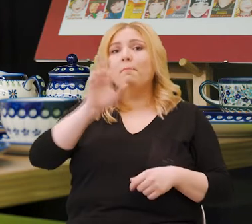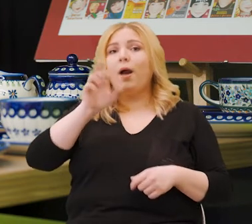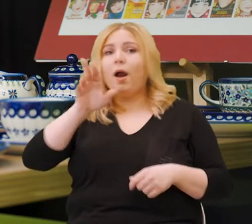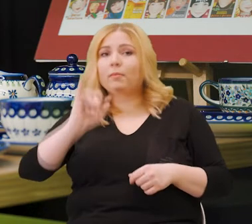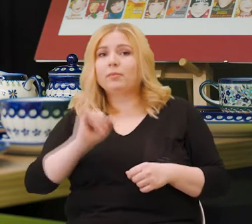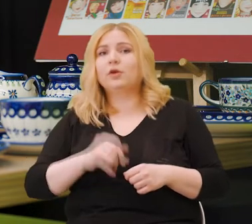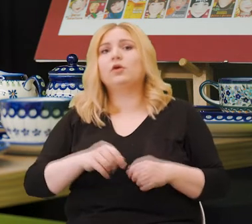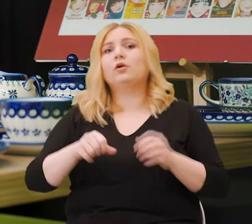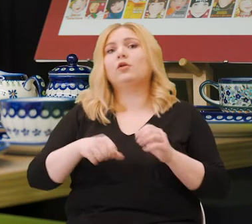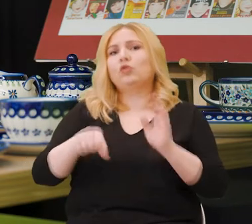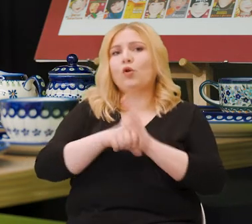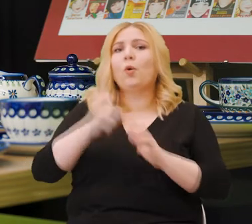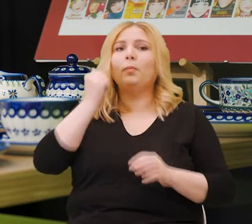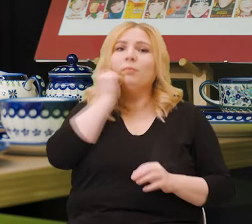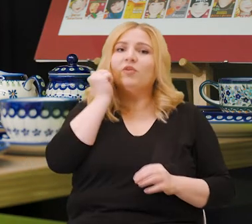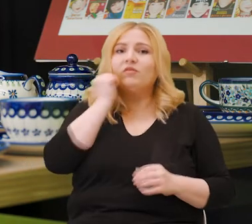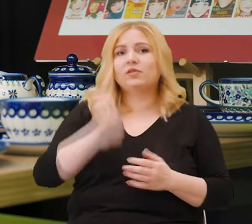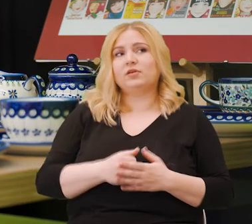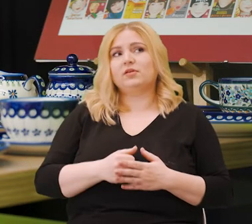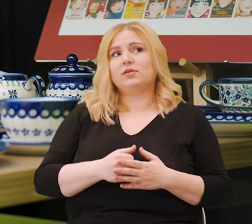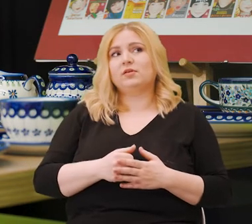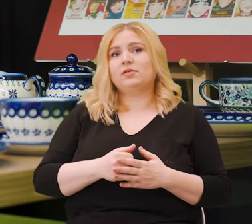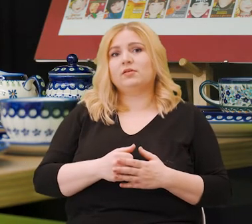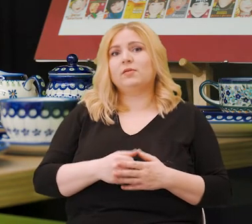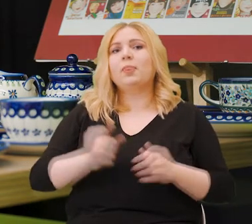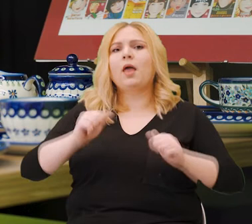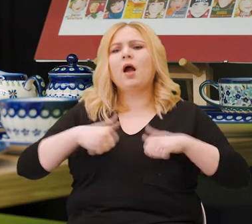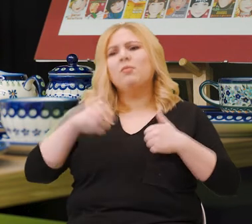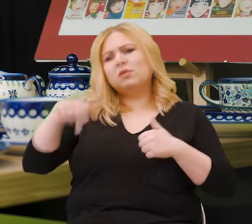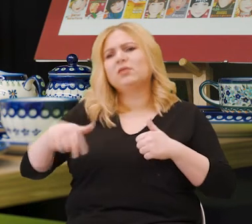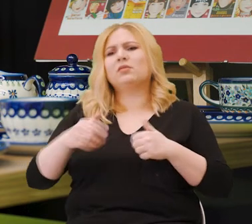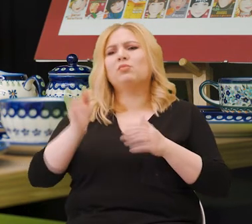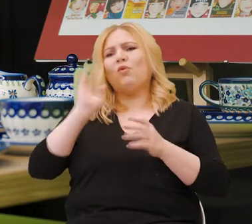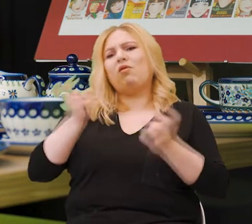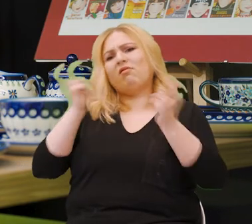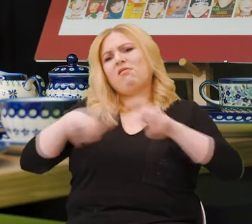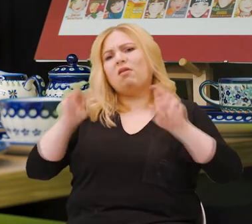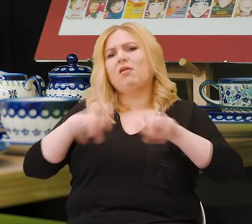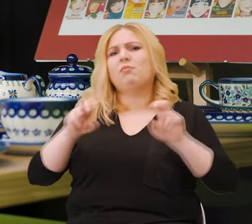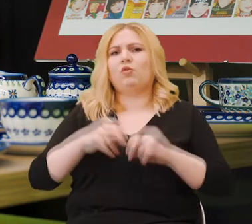a częściowo w piwnicy. Do czasu, aż Florek skończy przeróbkę pawilonu.